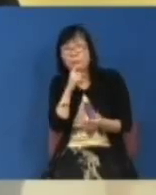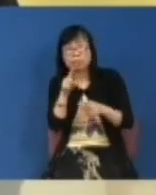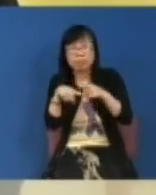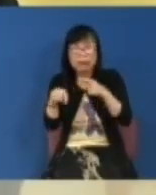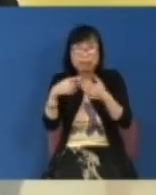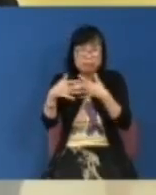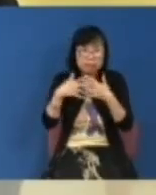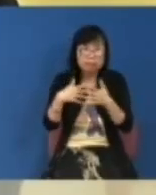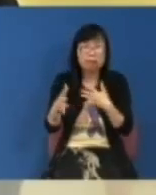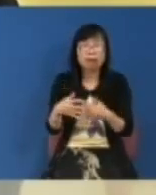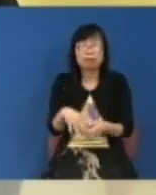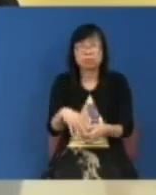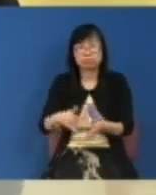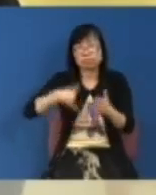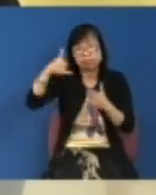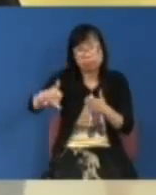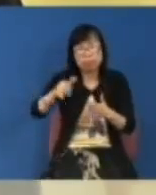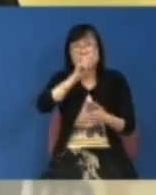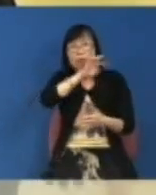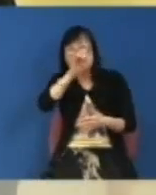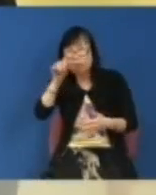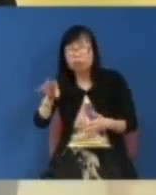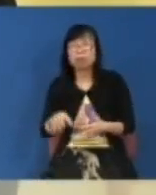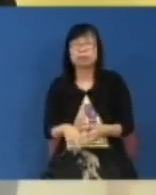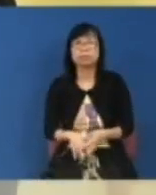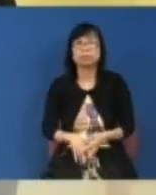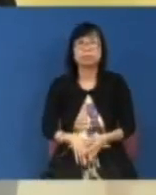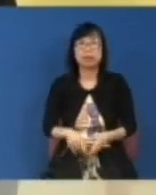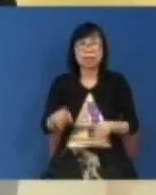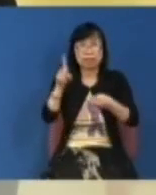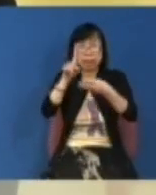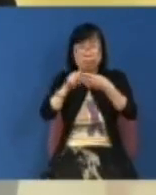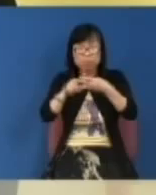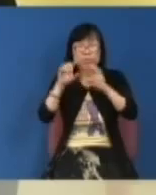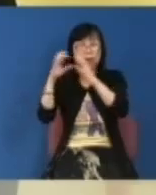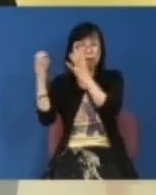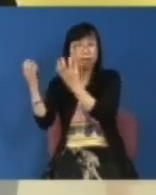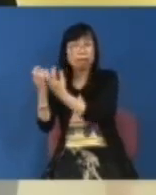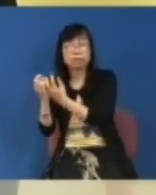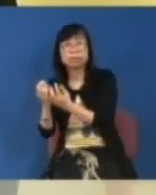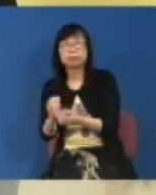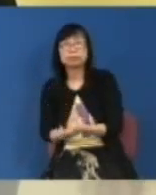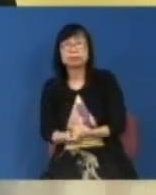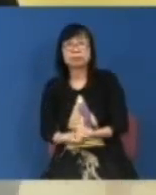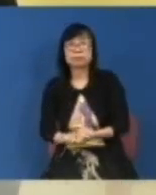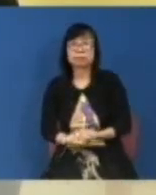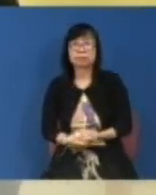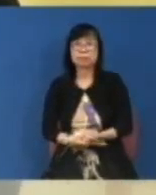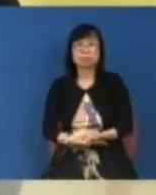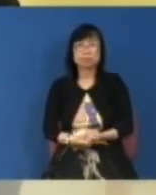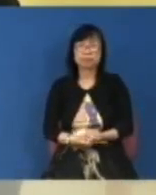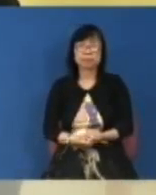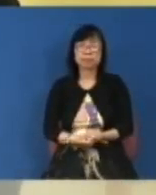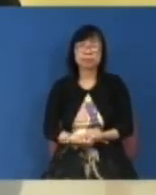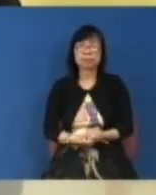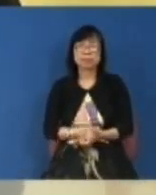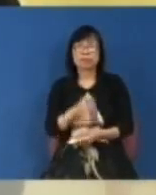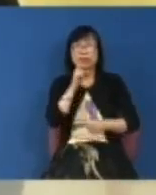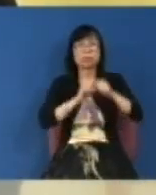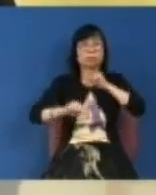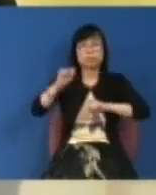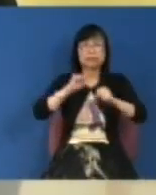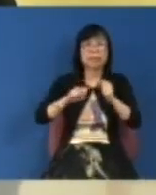啊嘛？系咪你个泛民主派嘅领导好似民主党有乜嘢洞察力啊？